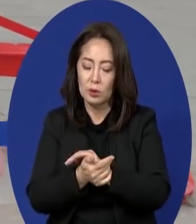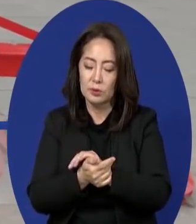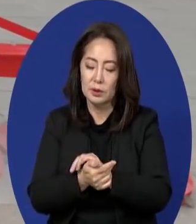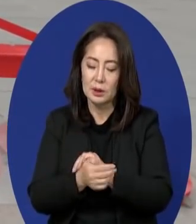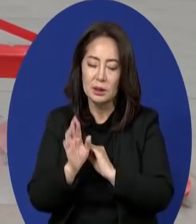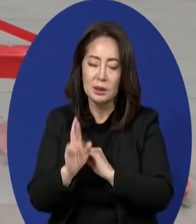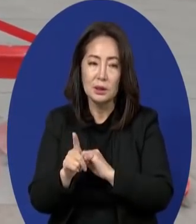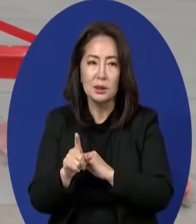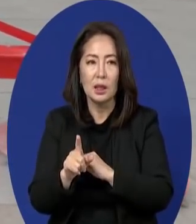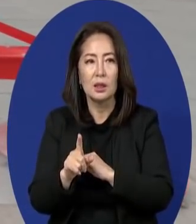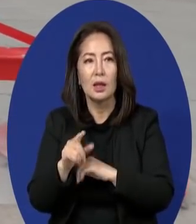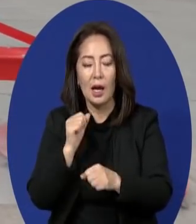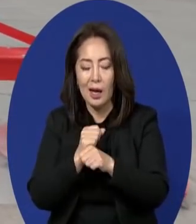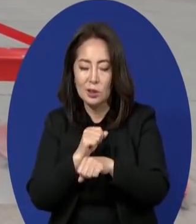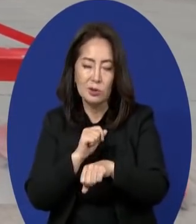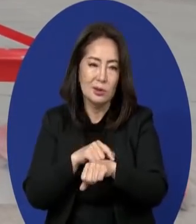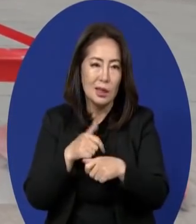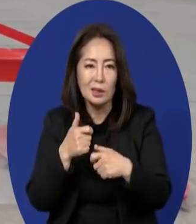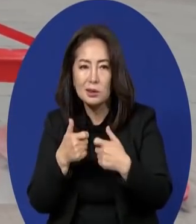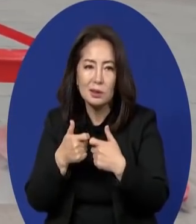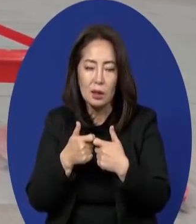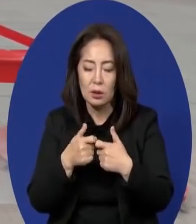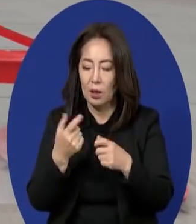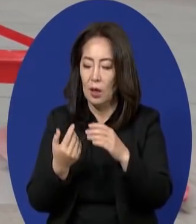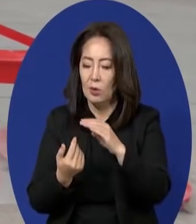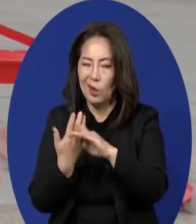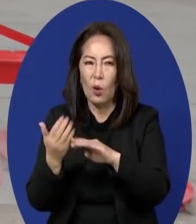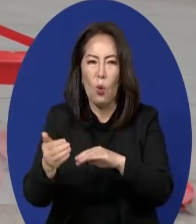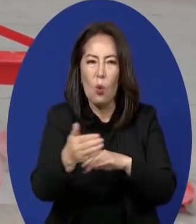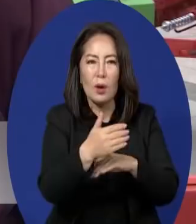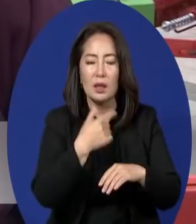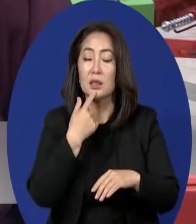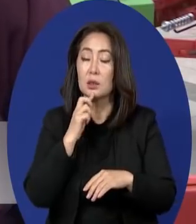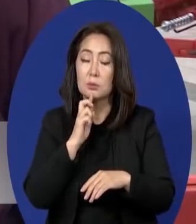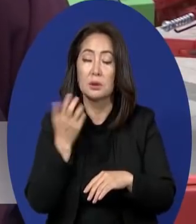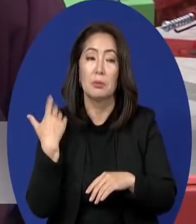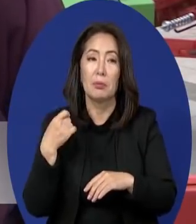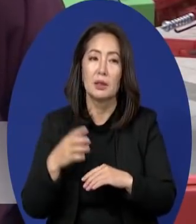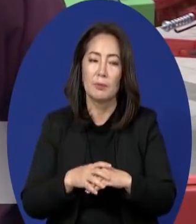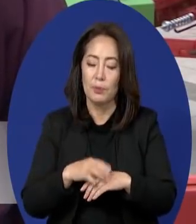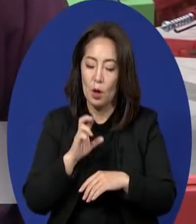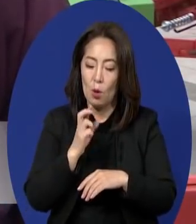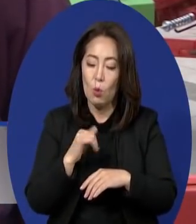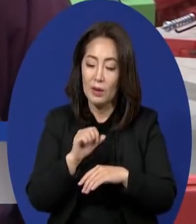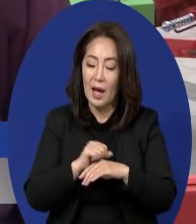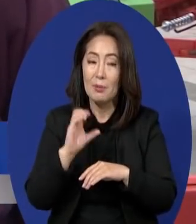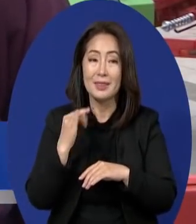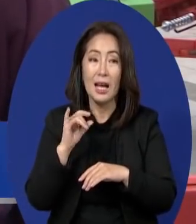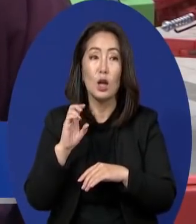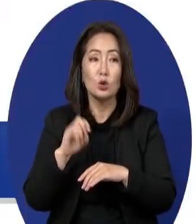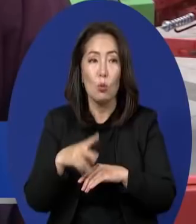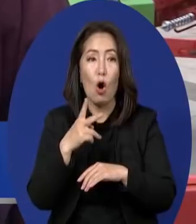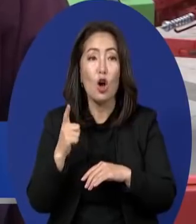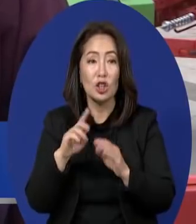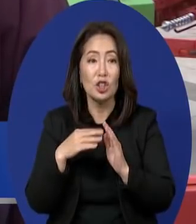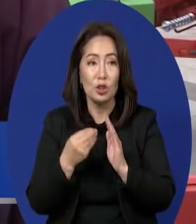цаг зуурын ажлууд нь давхцаж байгаа учраас хураалтан дээр бол үнэхээр хүндрэл очирч байгаа. Булган аймгийн Сайхан сумын манай бүлэг 21 айлын